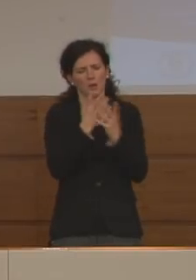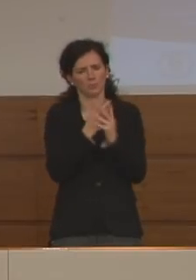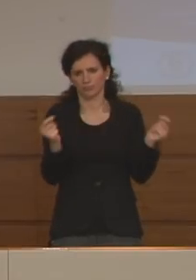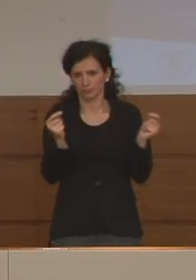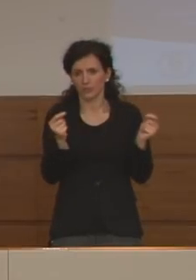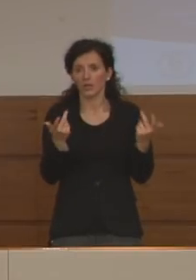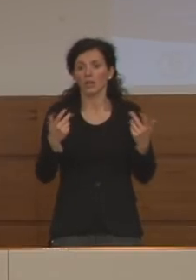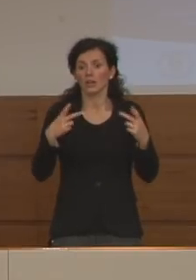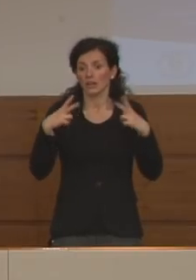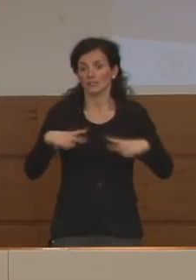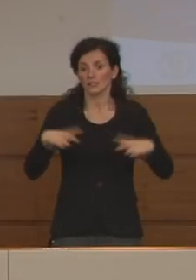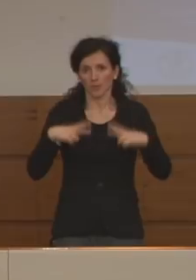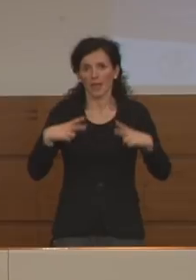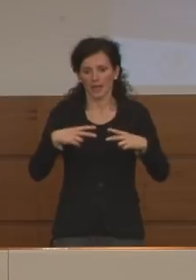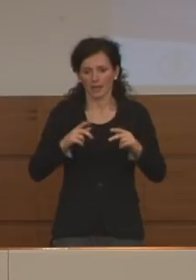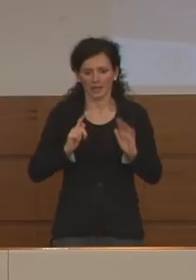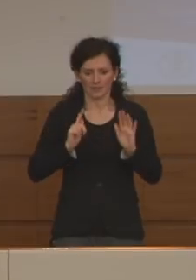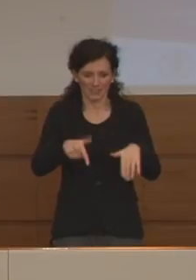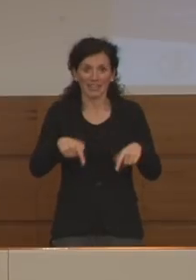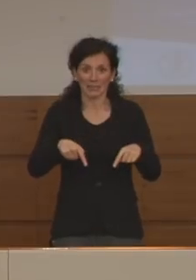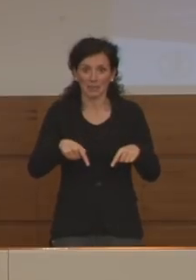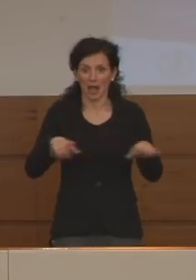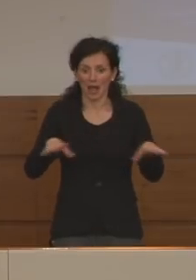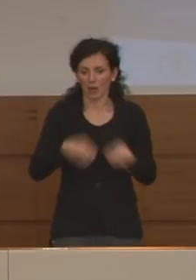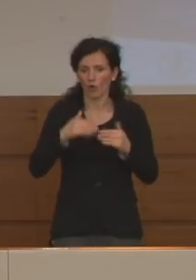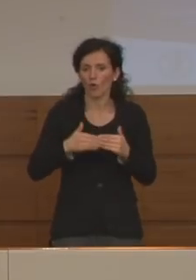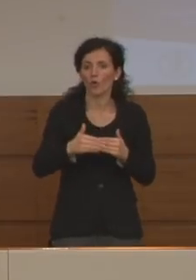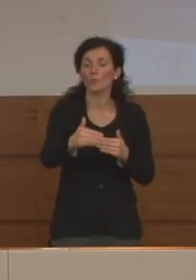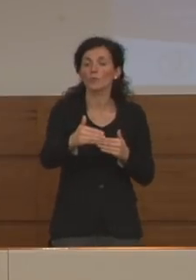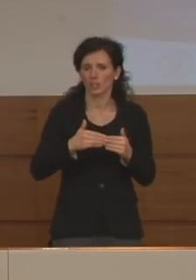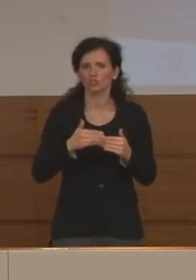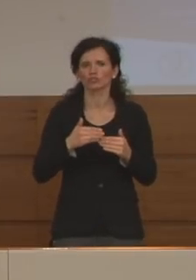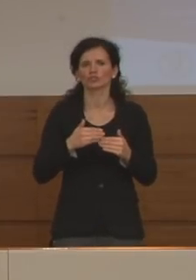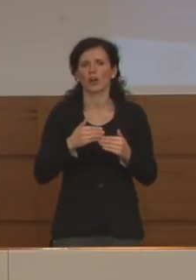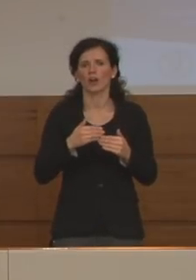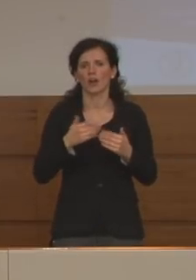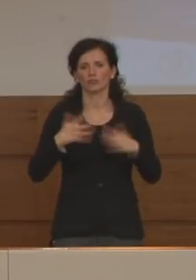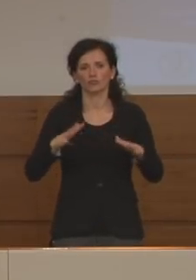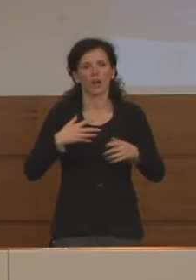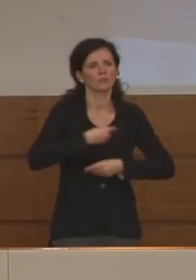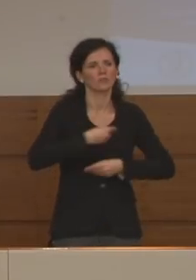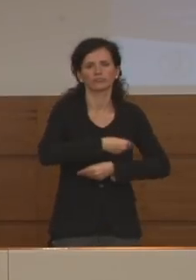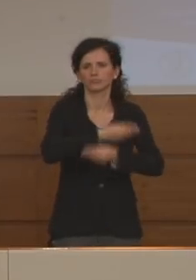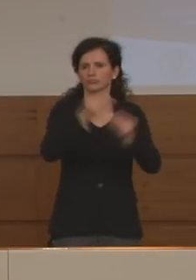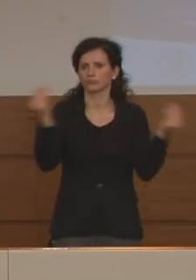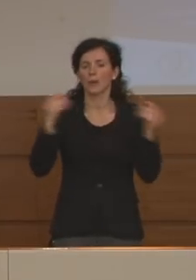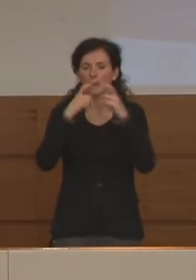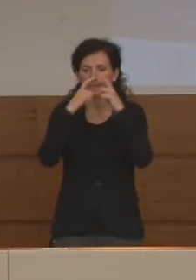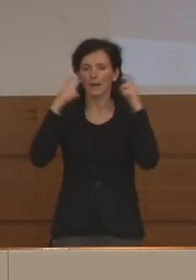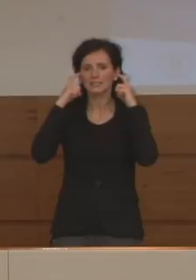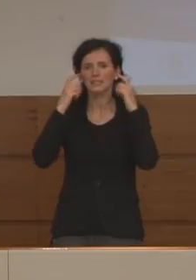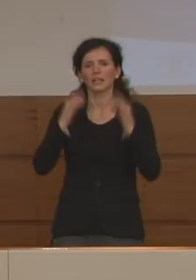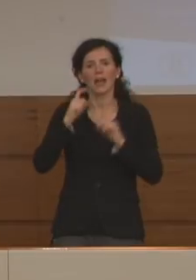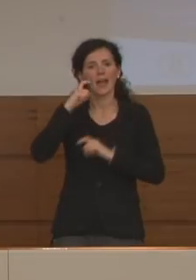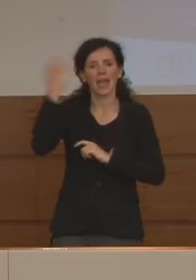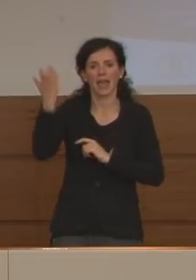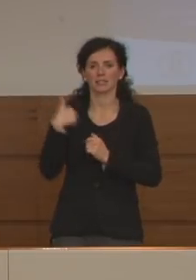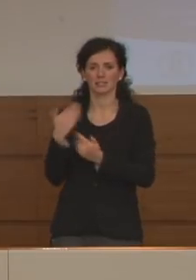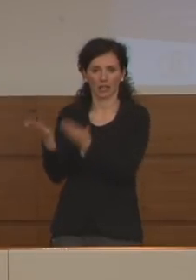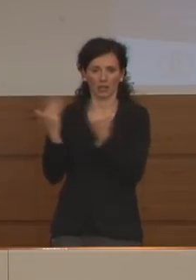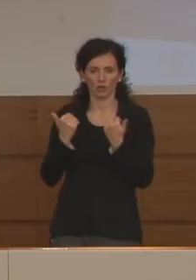settimana ci sono importanti consegne di mascherine che arrivano dall'estero